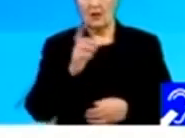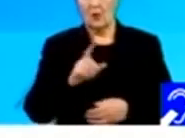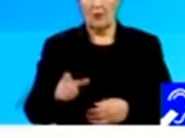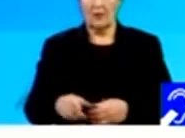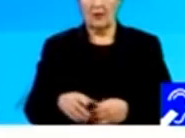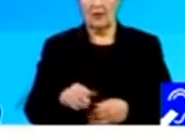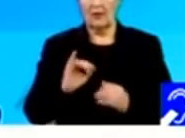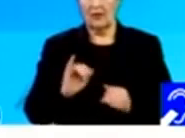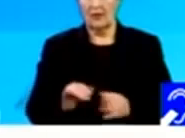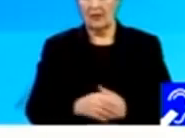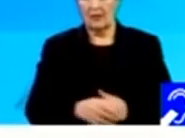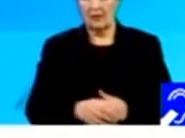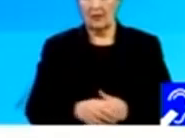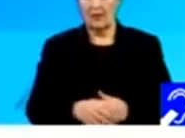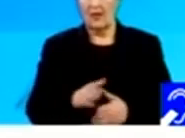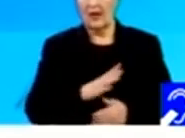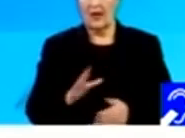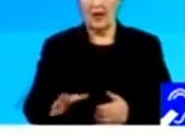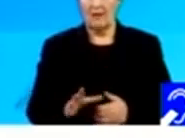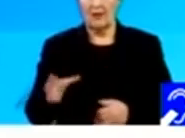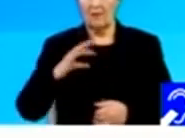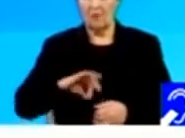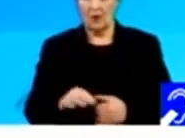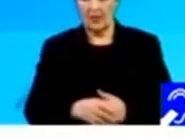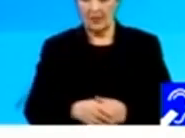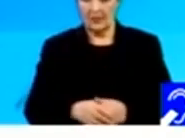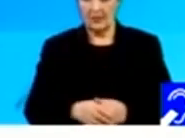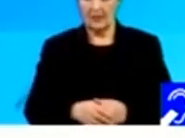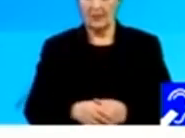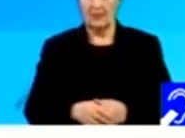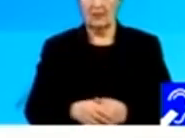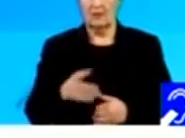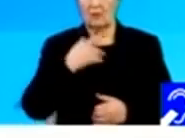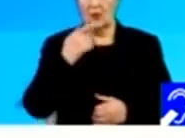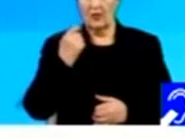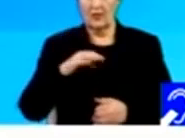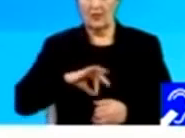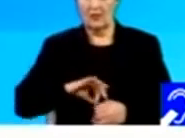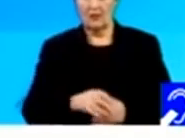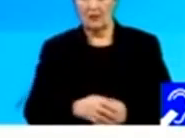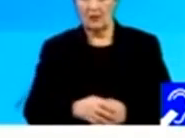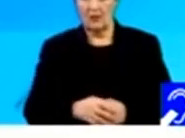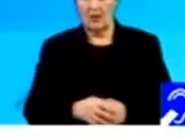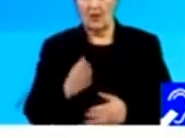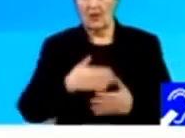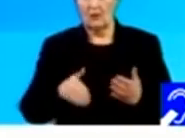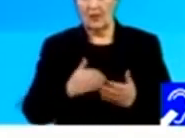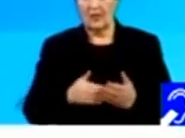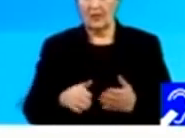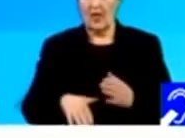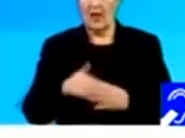răi n-ar fi folosit o justiție controlată politic și mafiotic și ar fi anulat